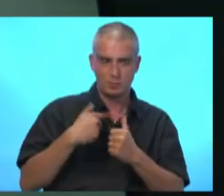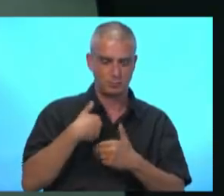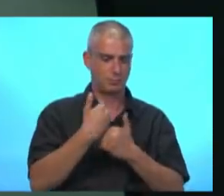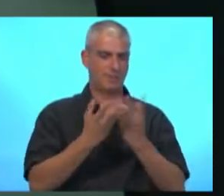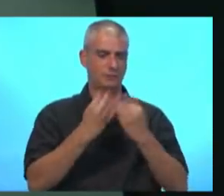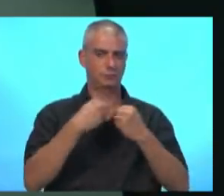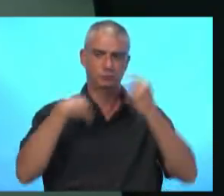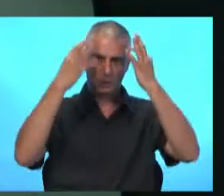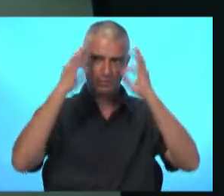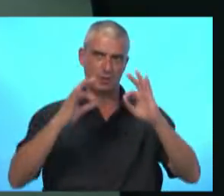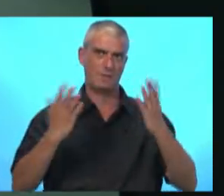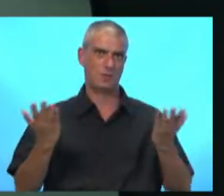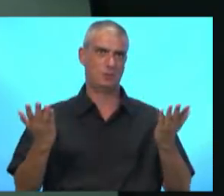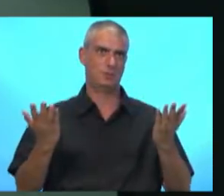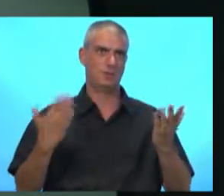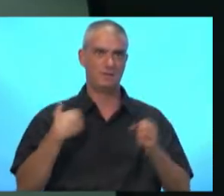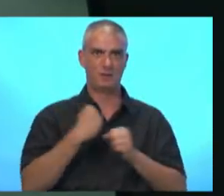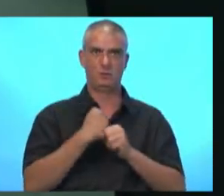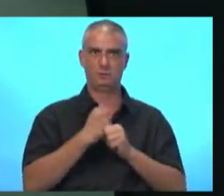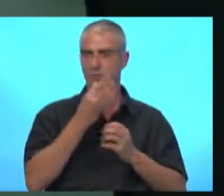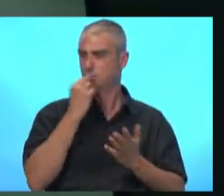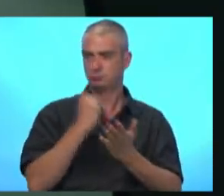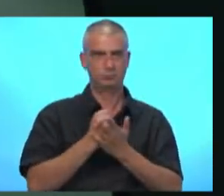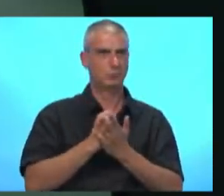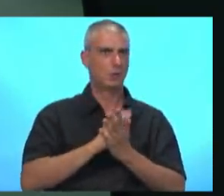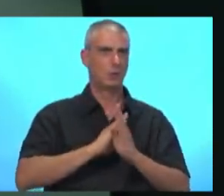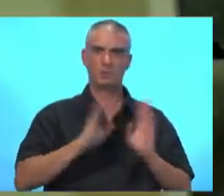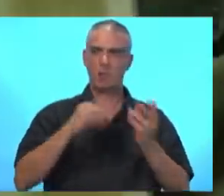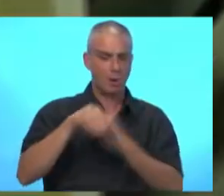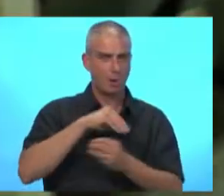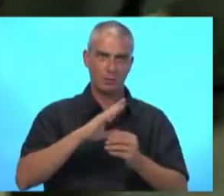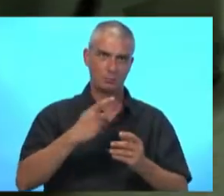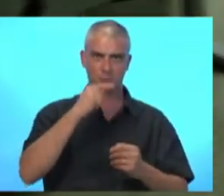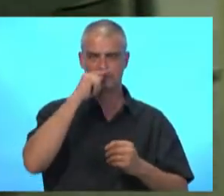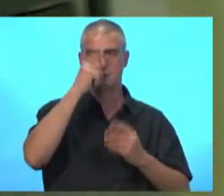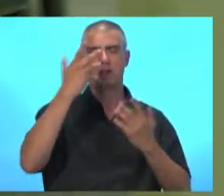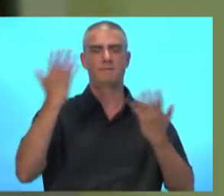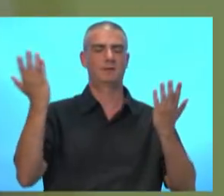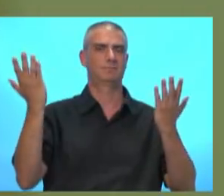בכבוד, ואני עושה את זה בהיתר, בשום קומבינות. גאווה? גאווה?